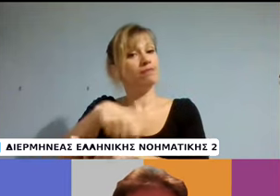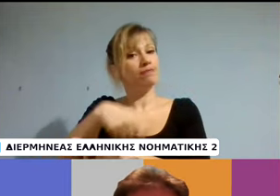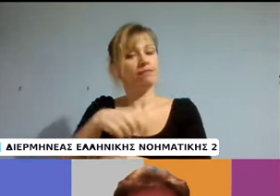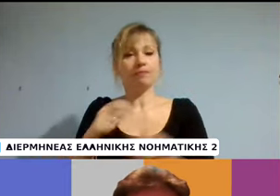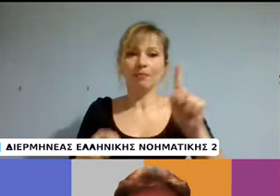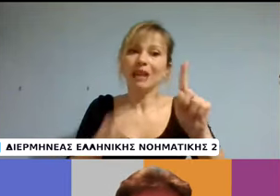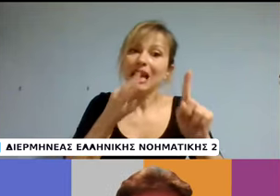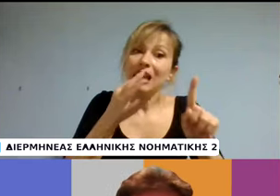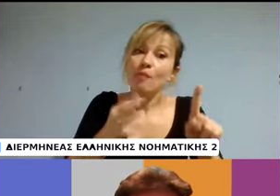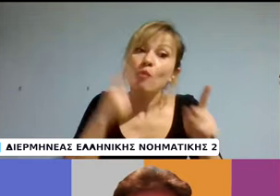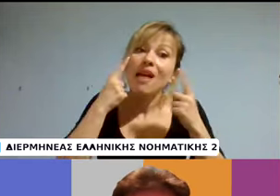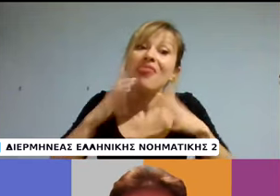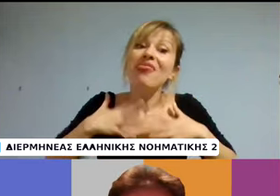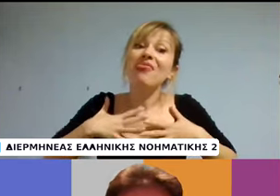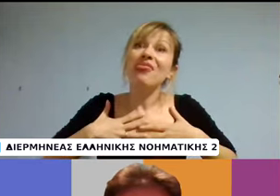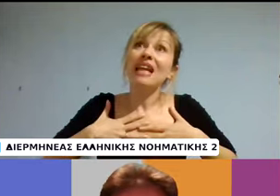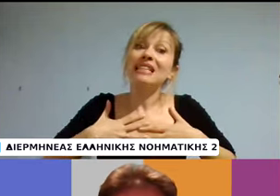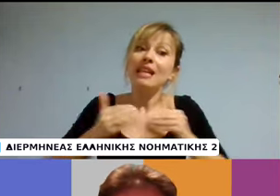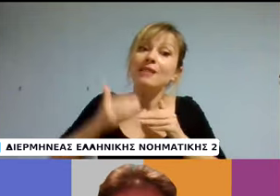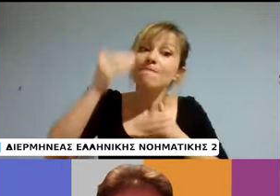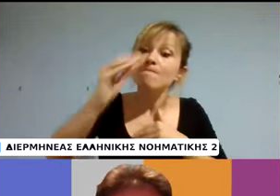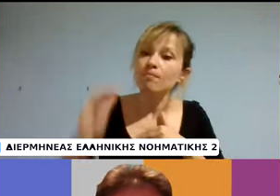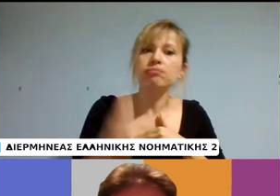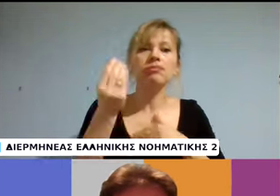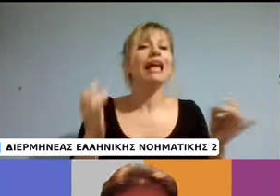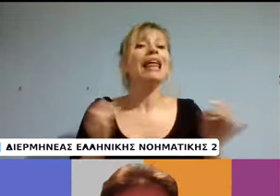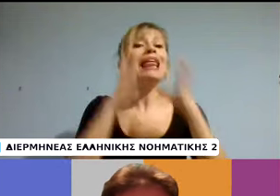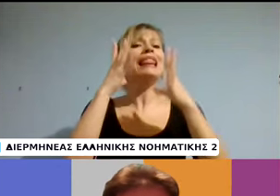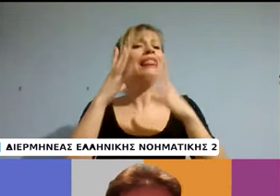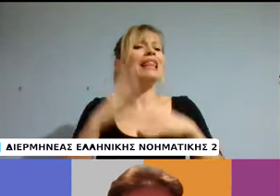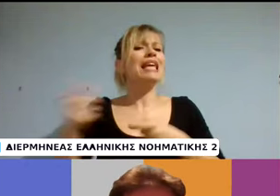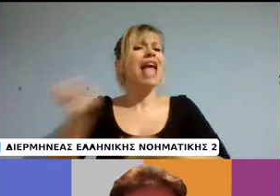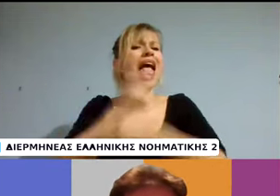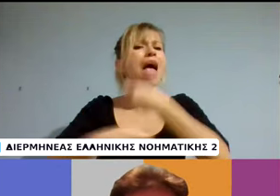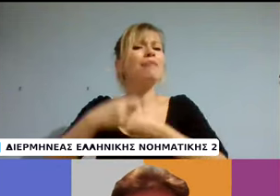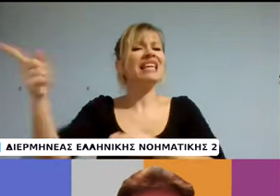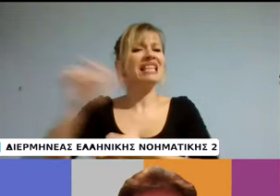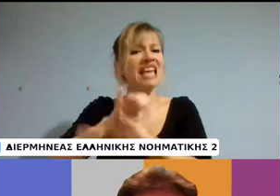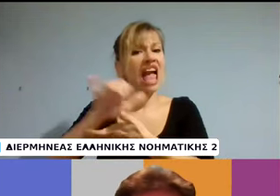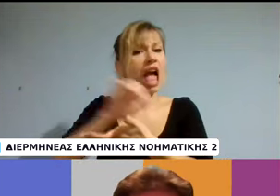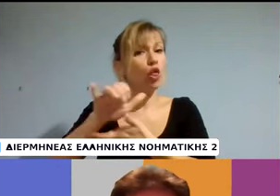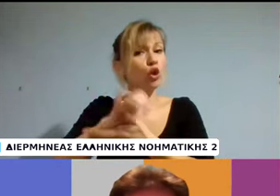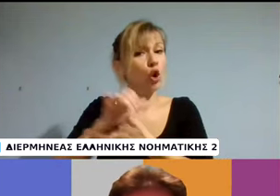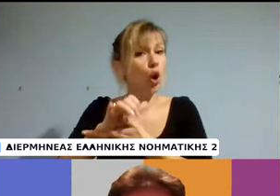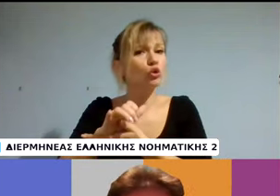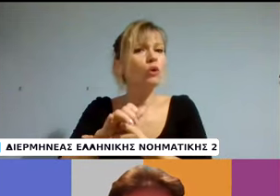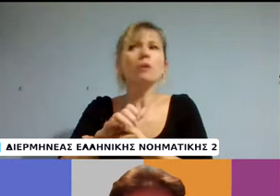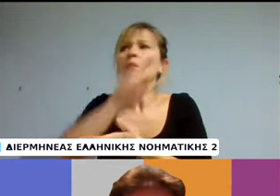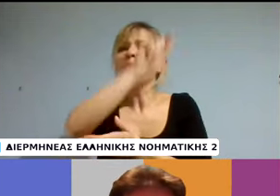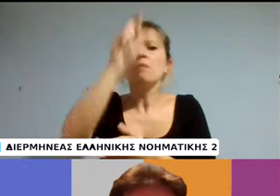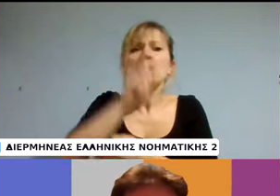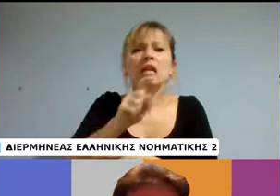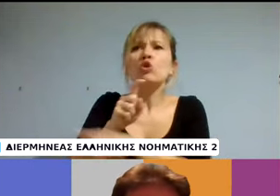δεν ξέρεις ανά περίπτωση τι μπορεί να συμβεί. Δηλαδή μπορεί να είναι ένας εκδοτικός οίκος ο οποίος να είναι έτοιμος να πτωχεύσει και η